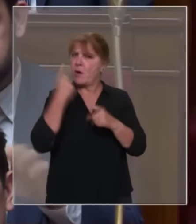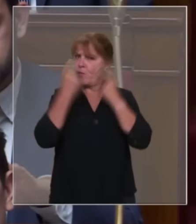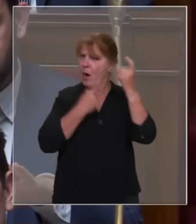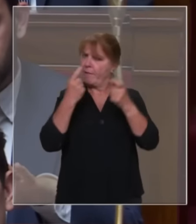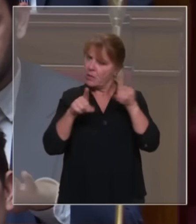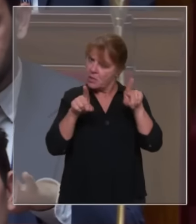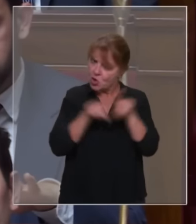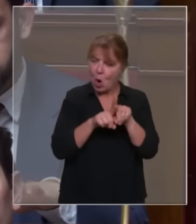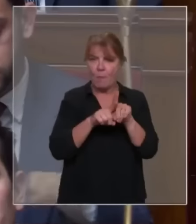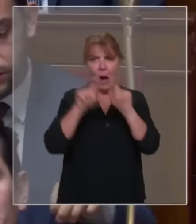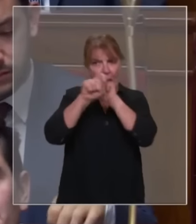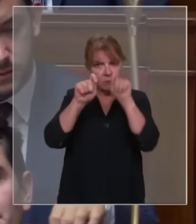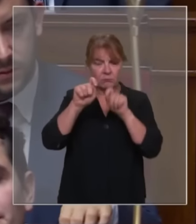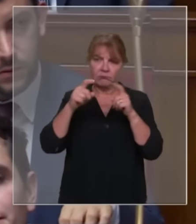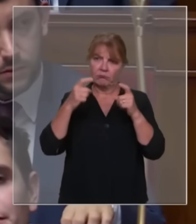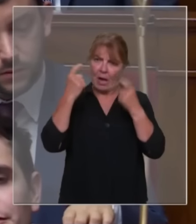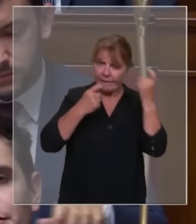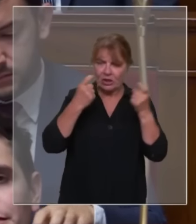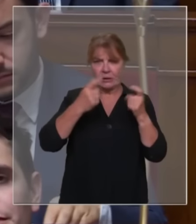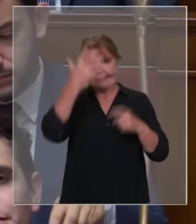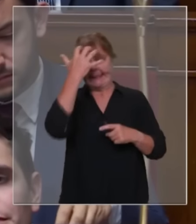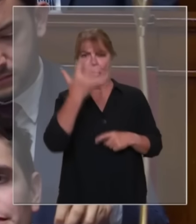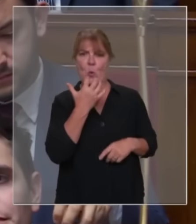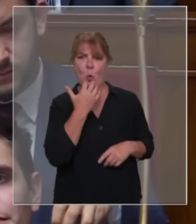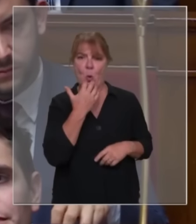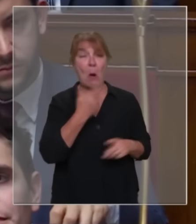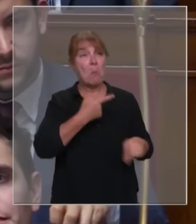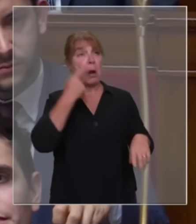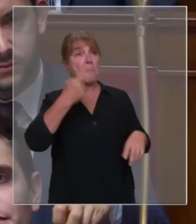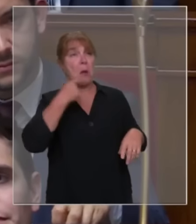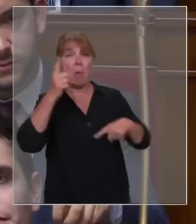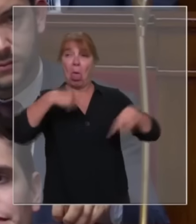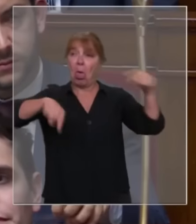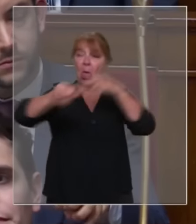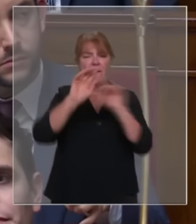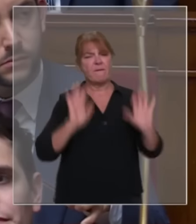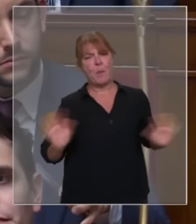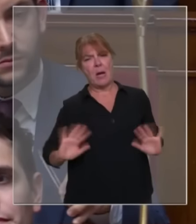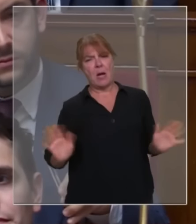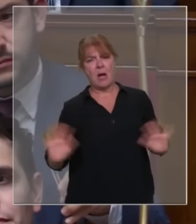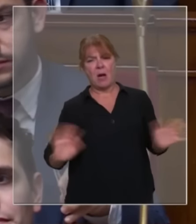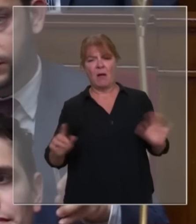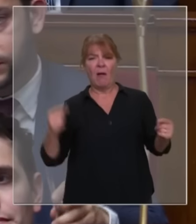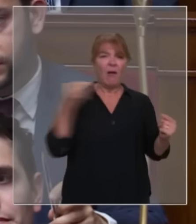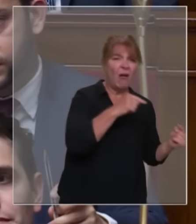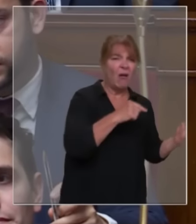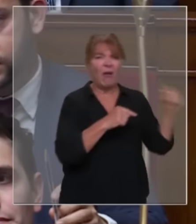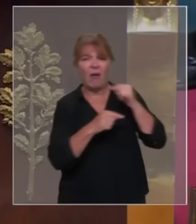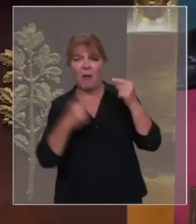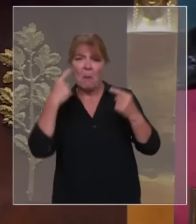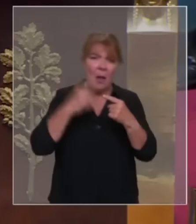dignité et avec gravité, plutôt que d'être instrumentalisé dans des controverses